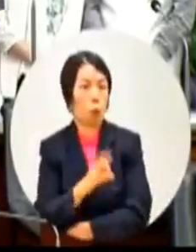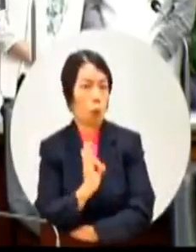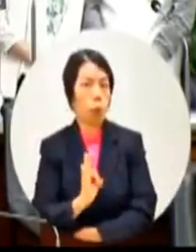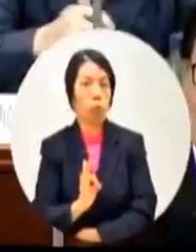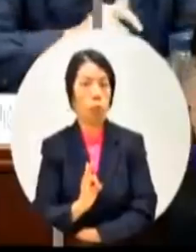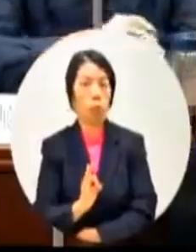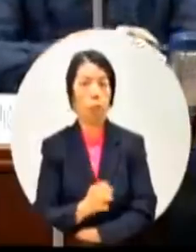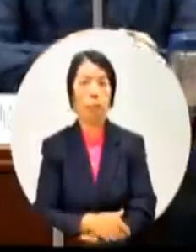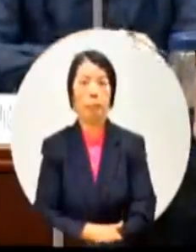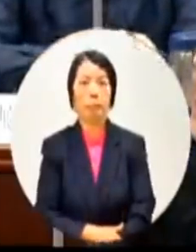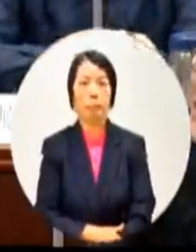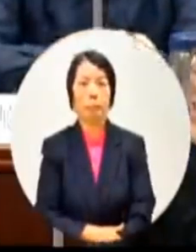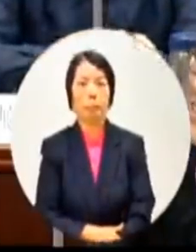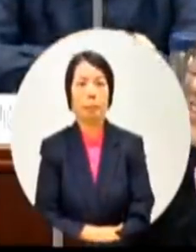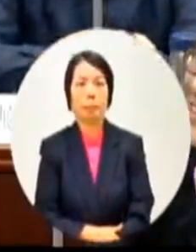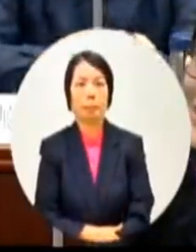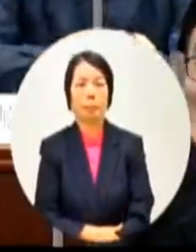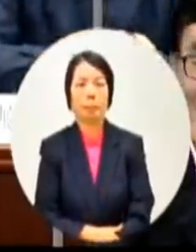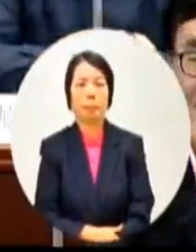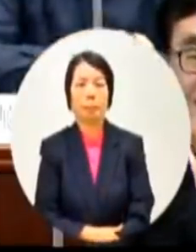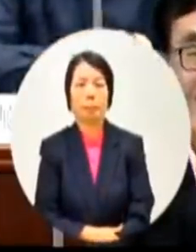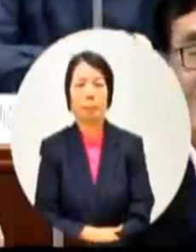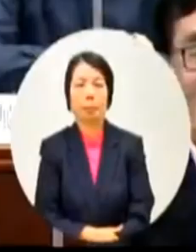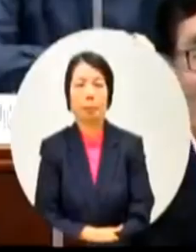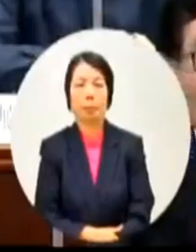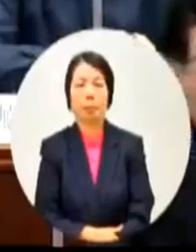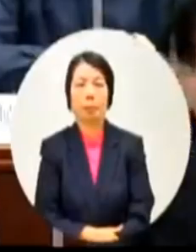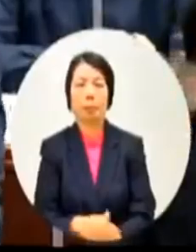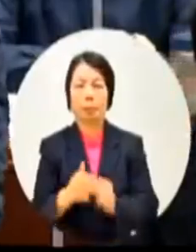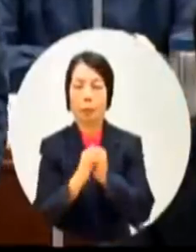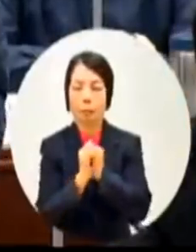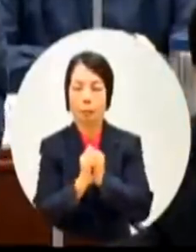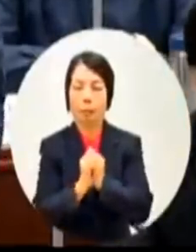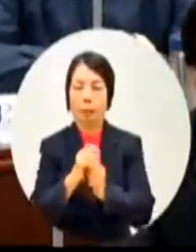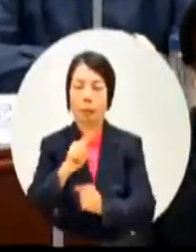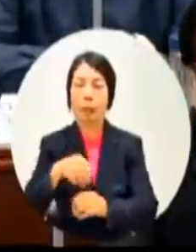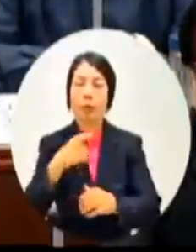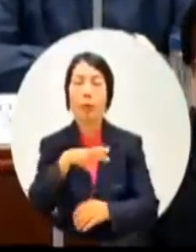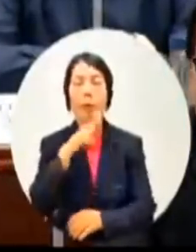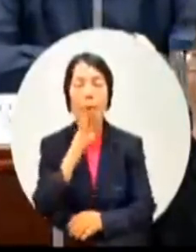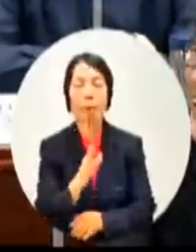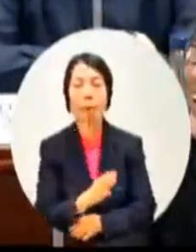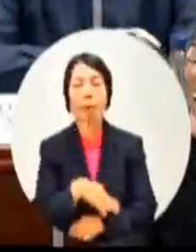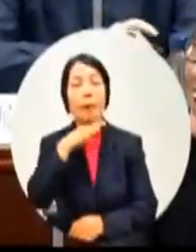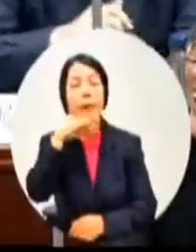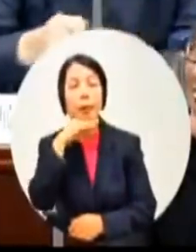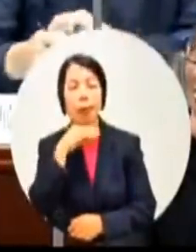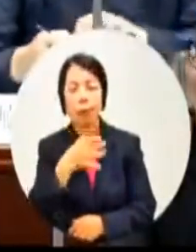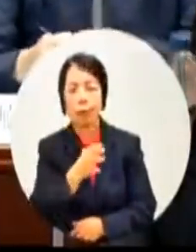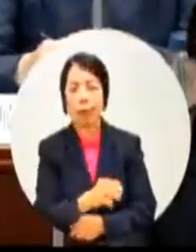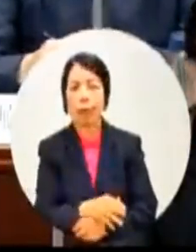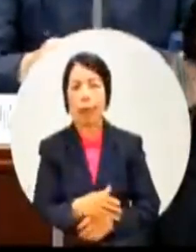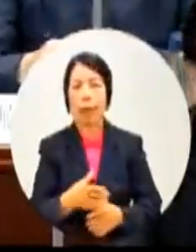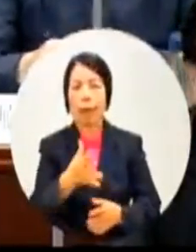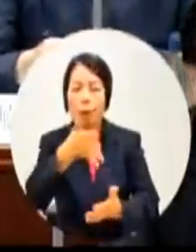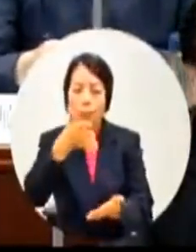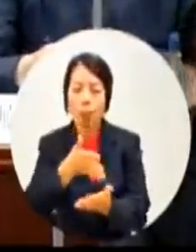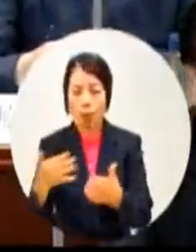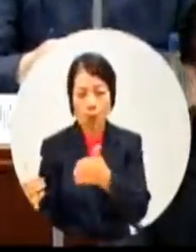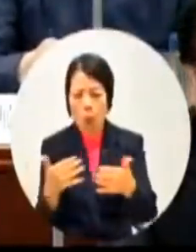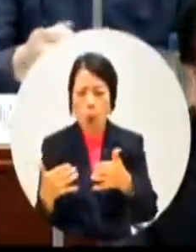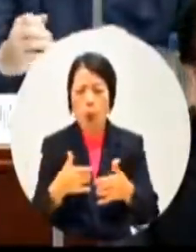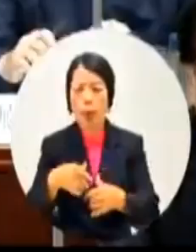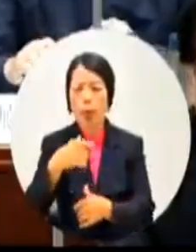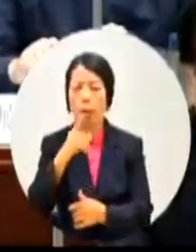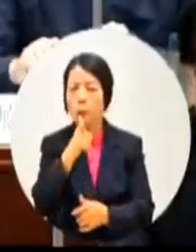员工，甲你拜托，你等一下讲话，稍微慢一下，莫太紧。 我咧考验你，你安尼反应无够，你要做高雄市长，阁有比我